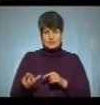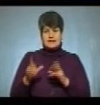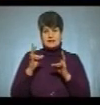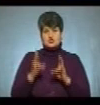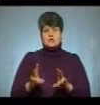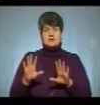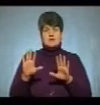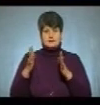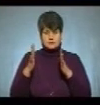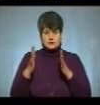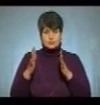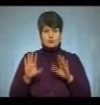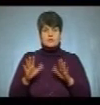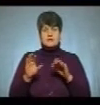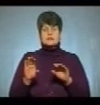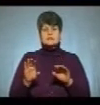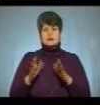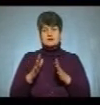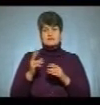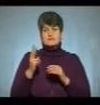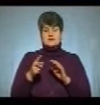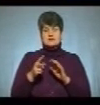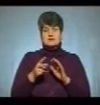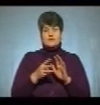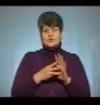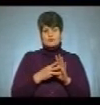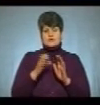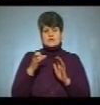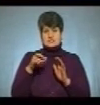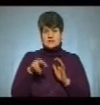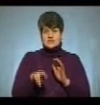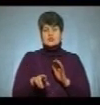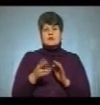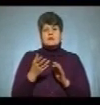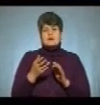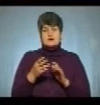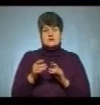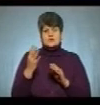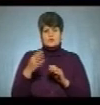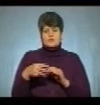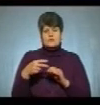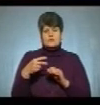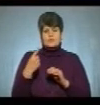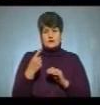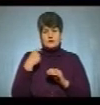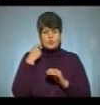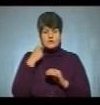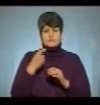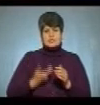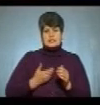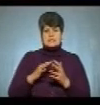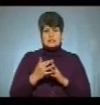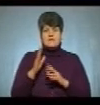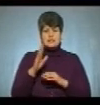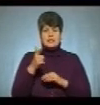випадок». Зазначу, подія трапилась 8 січня о 23:34. 41-річний житель села Великі Гаї впав у котлован на